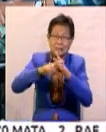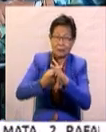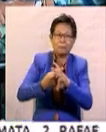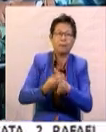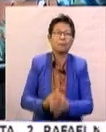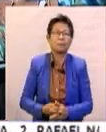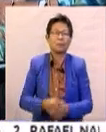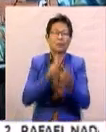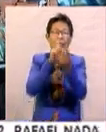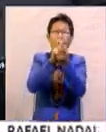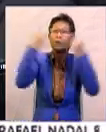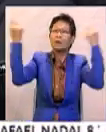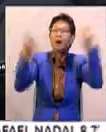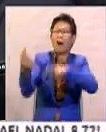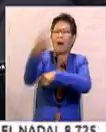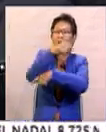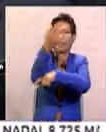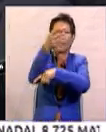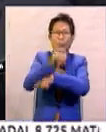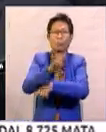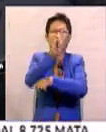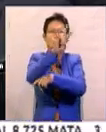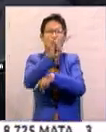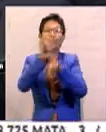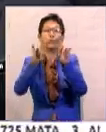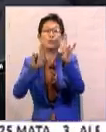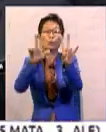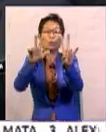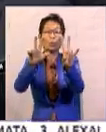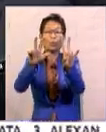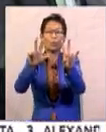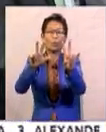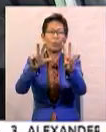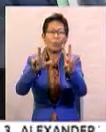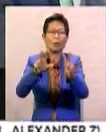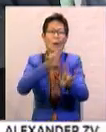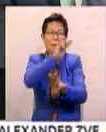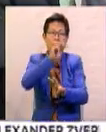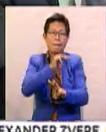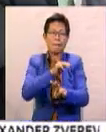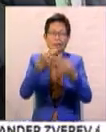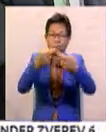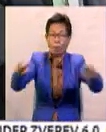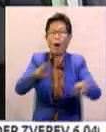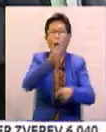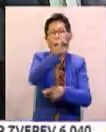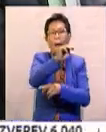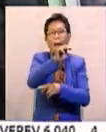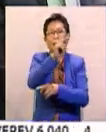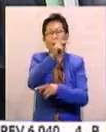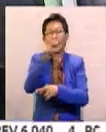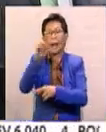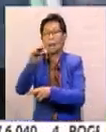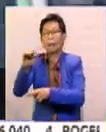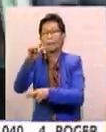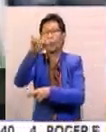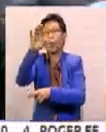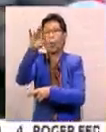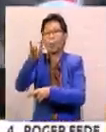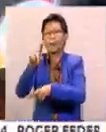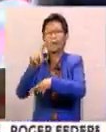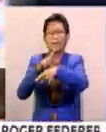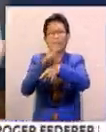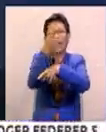Beliau ditemui selepas sambutan Hari RTM ke-73 yang disempurnakan Menteri Komunikasi dan Multimedia Gobind Singh Dio di Auditorium